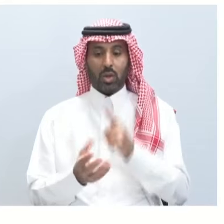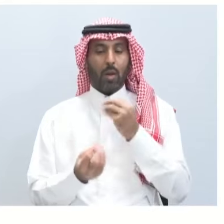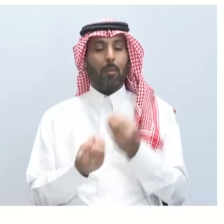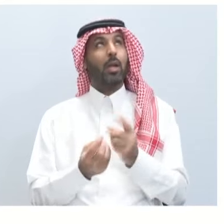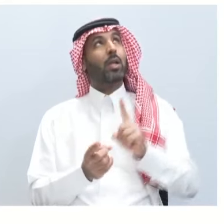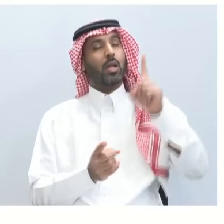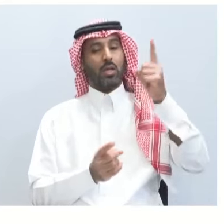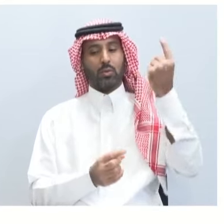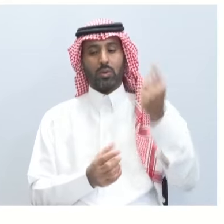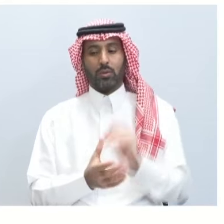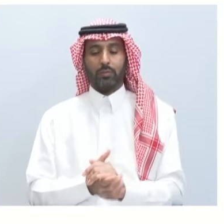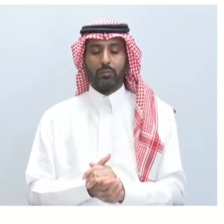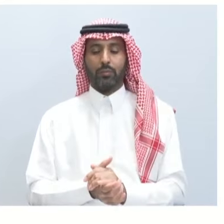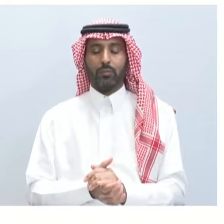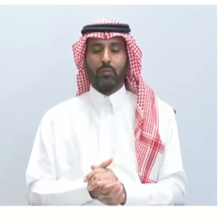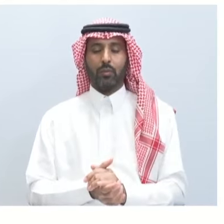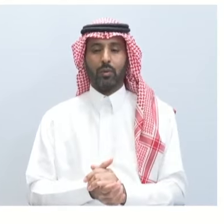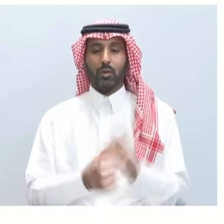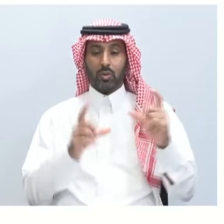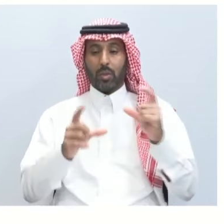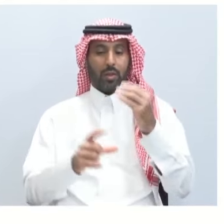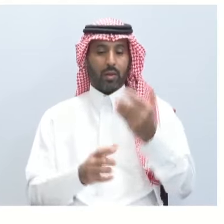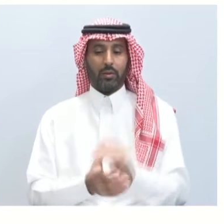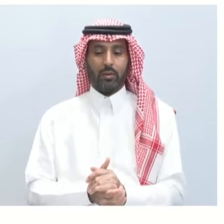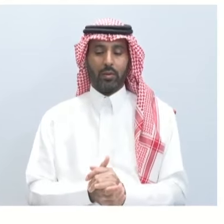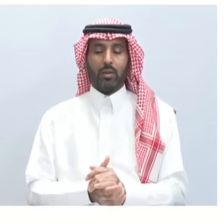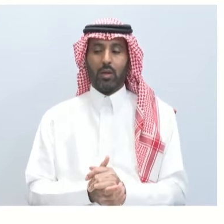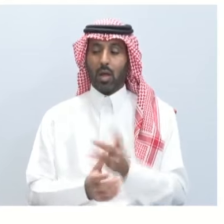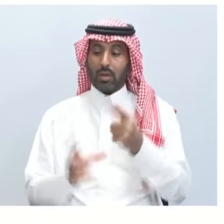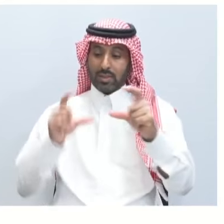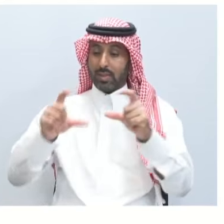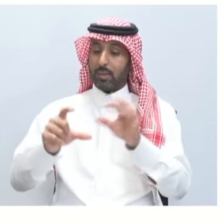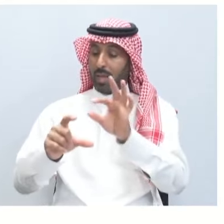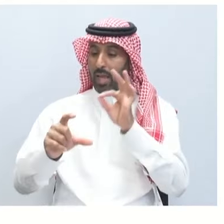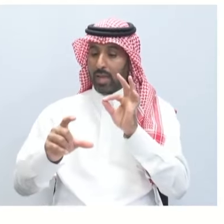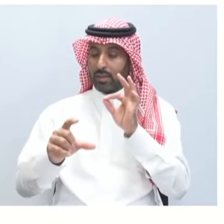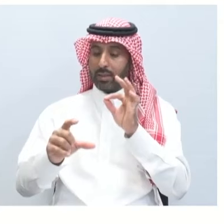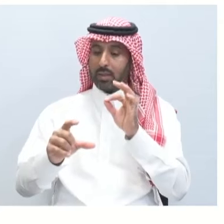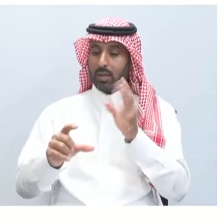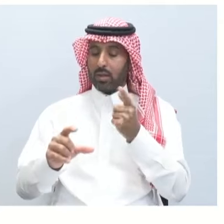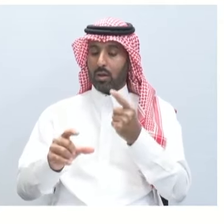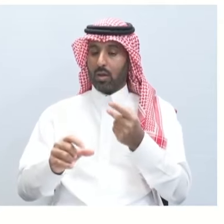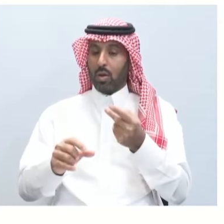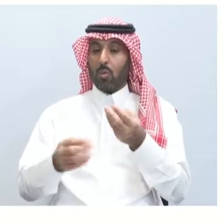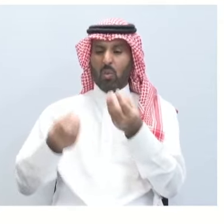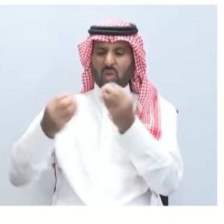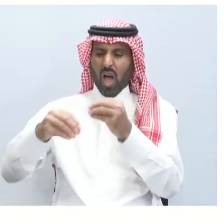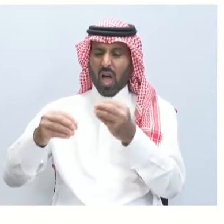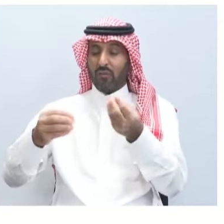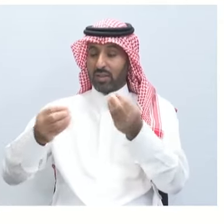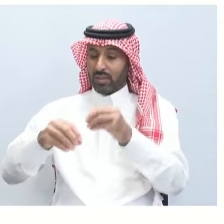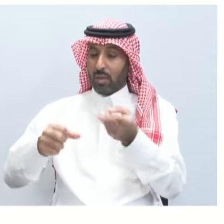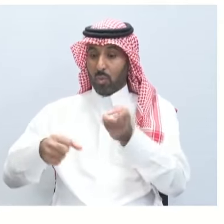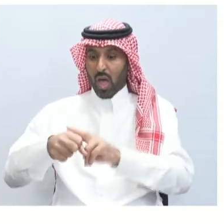له عز وجل العباره الثانيه استدل من الايات على مضاعفه ثواب الصدقات التي يراد